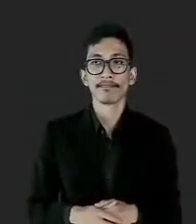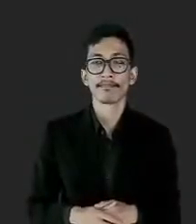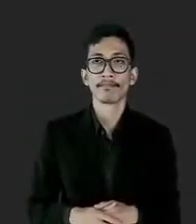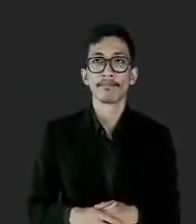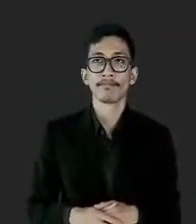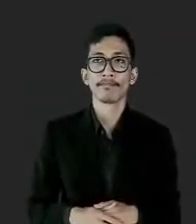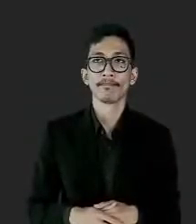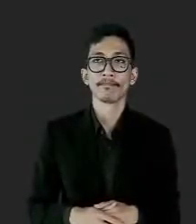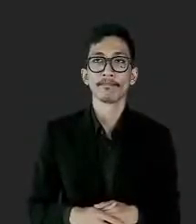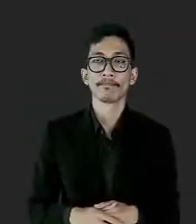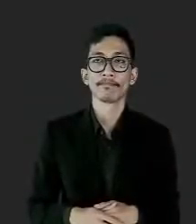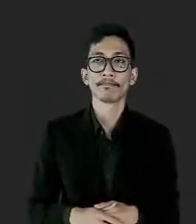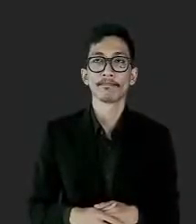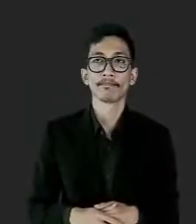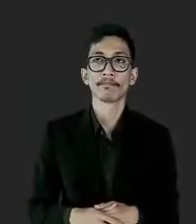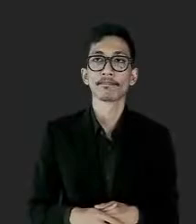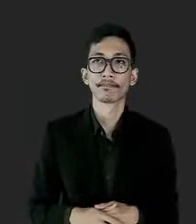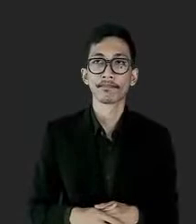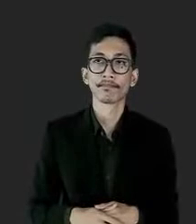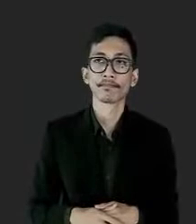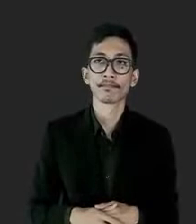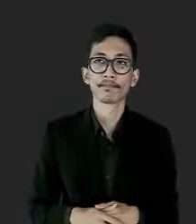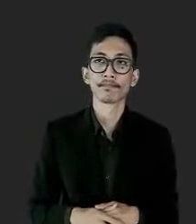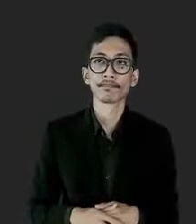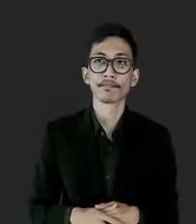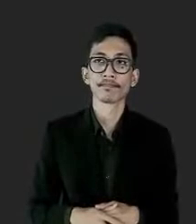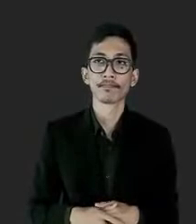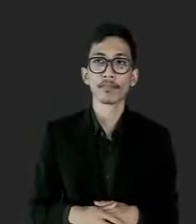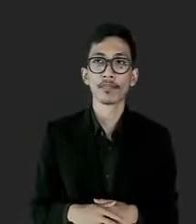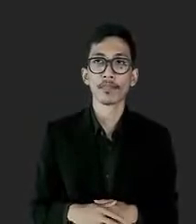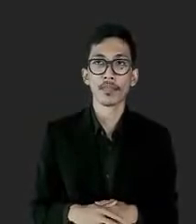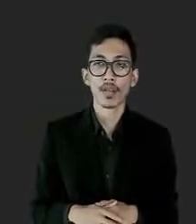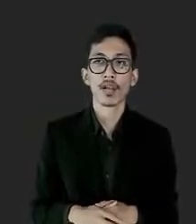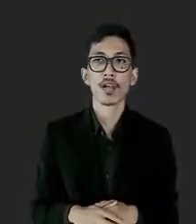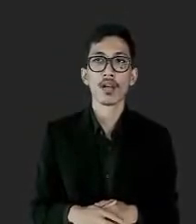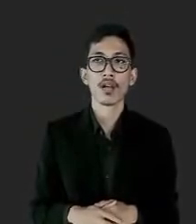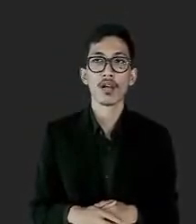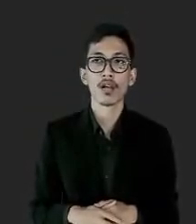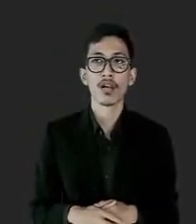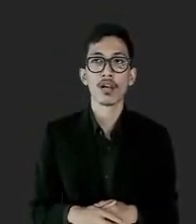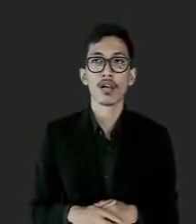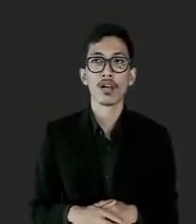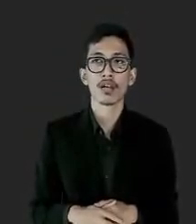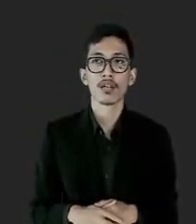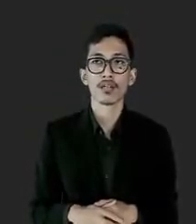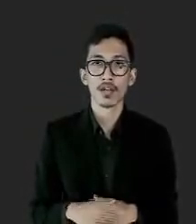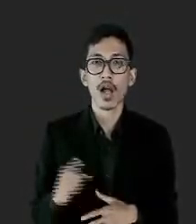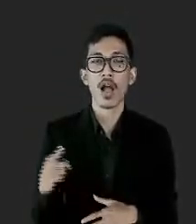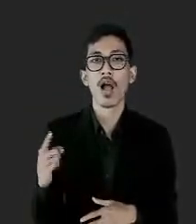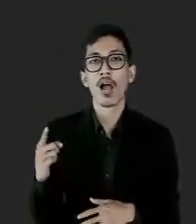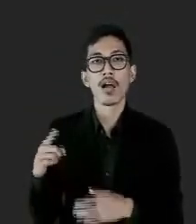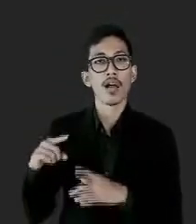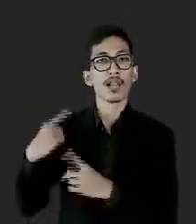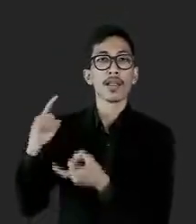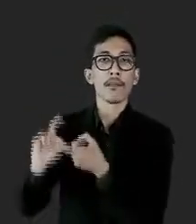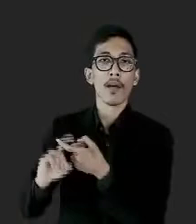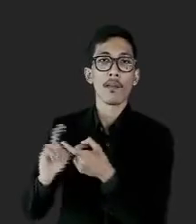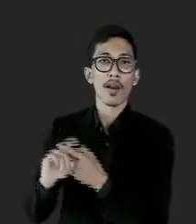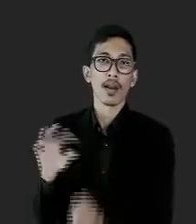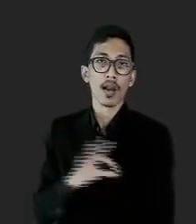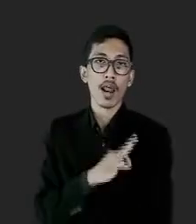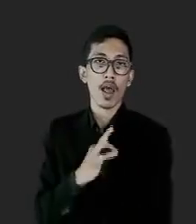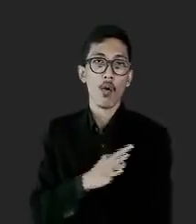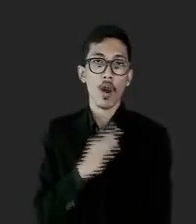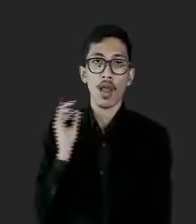beruntung untuk kami semua yang ada di sini, kami diberkati dengan kontribusi dari para relawan yang